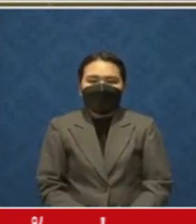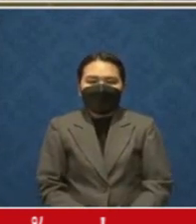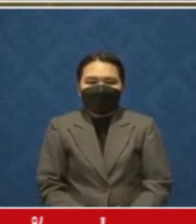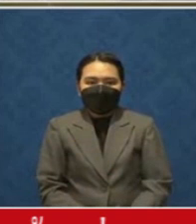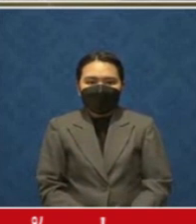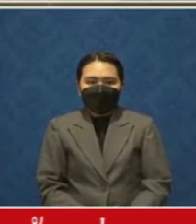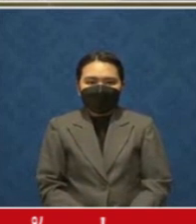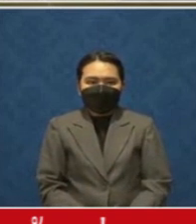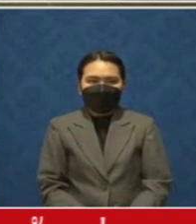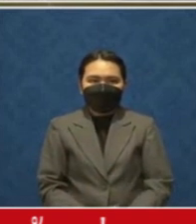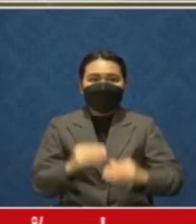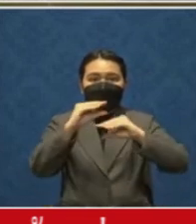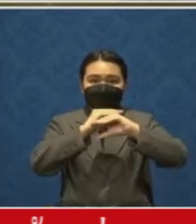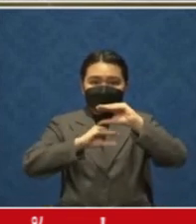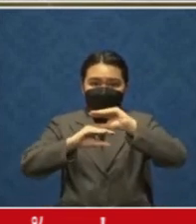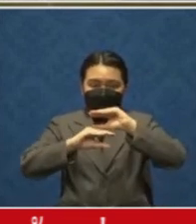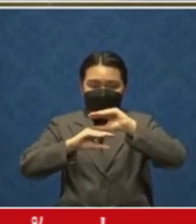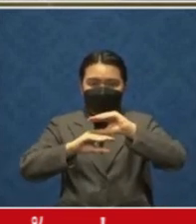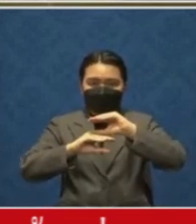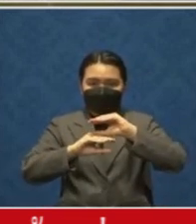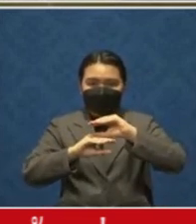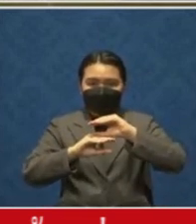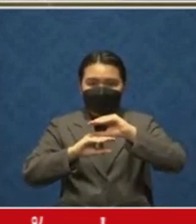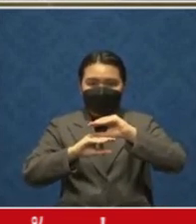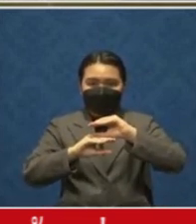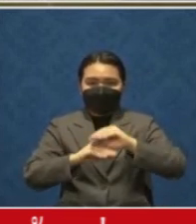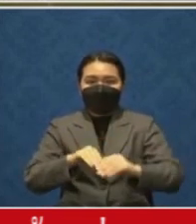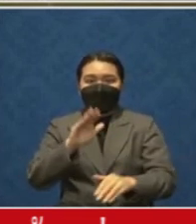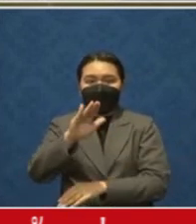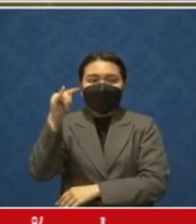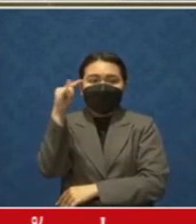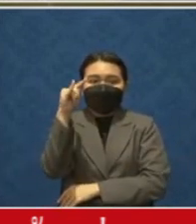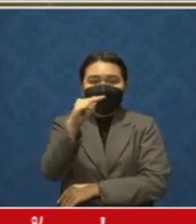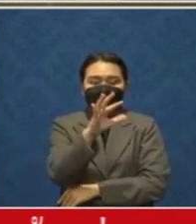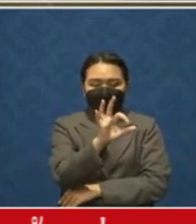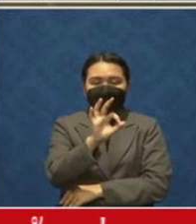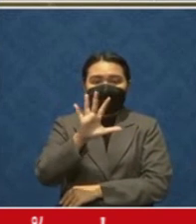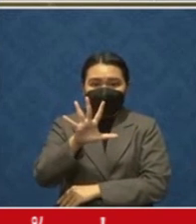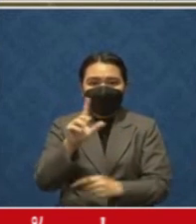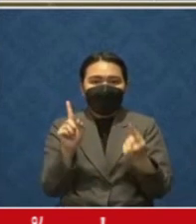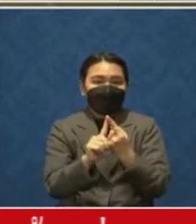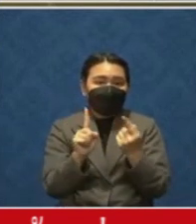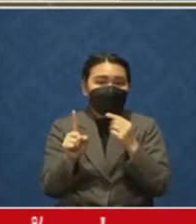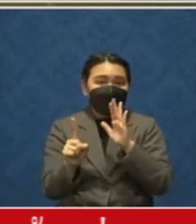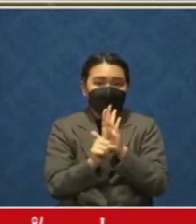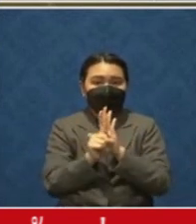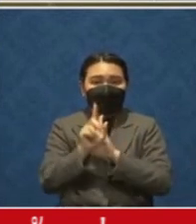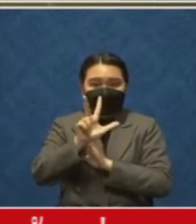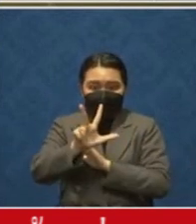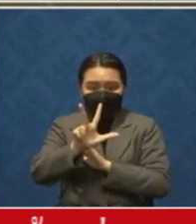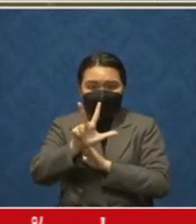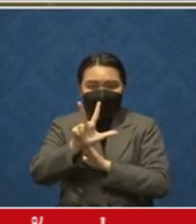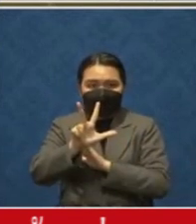คือโครงการปรับปรุงขีดความสามารถนะครับของเครื่องบิน F5 นะครับระยะที่3เนี่ย252